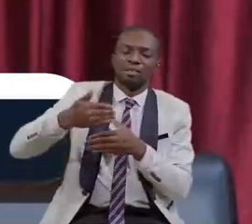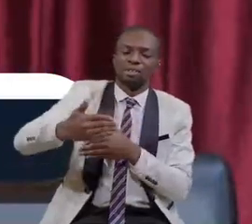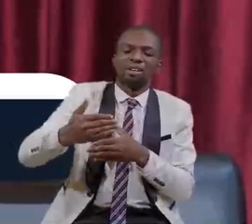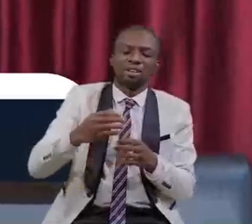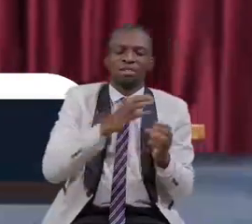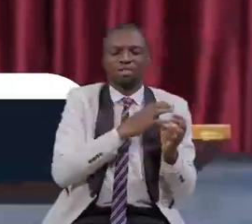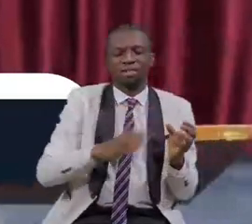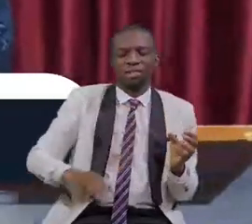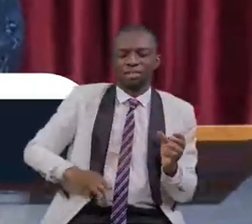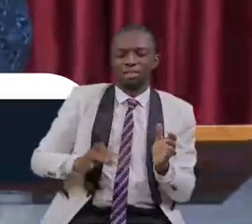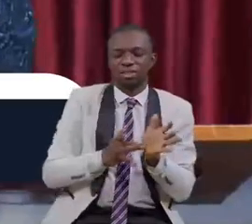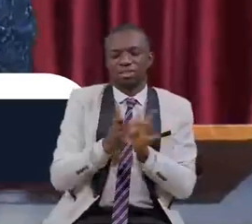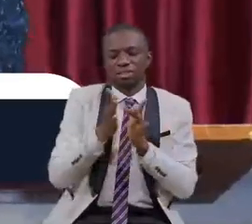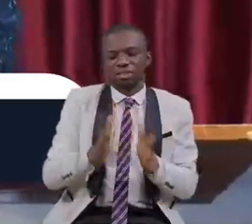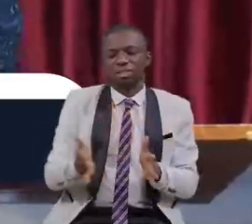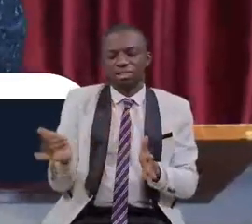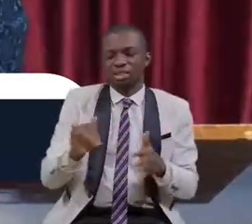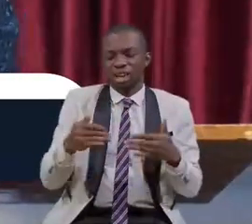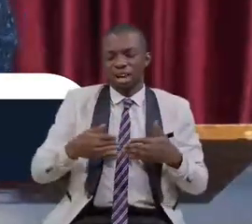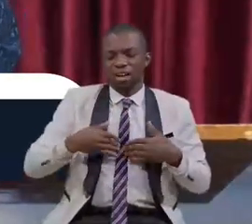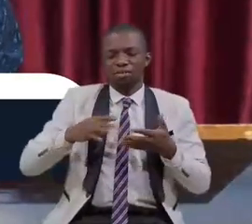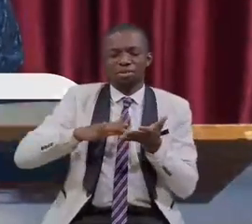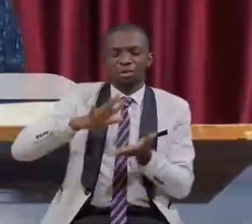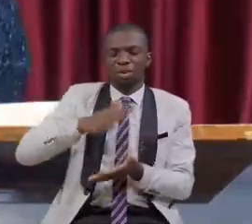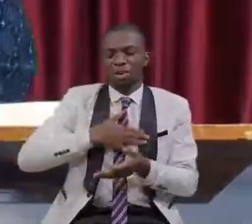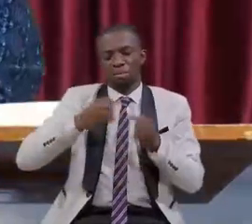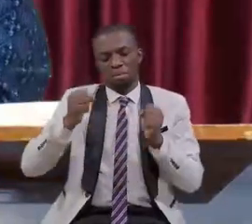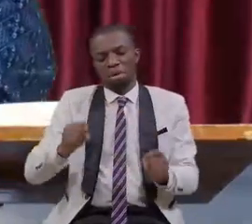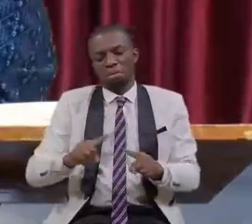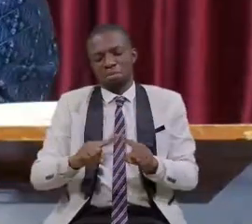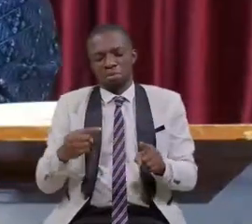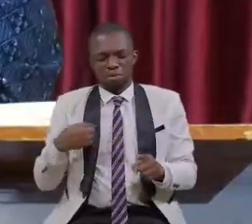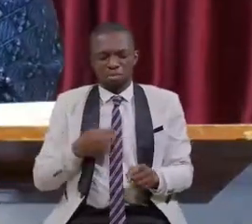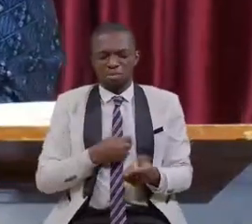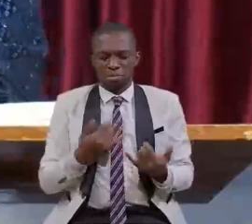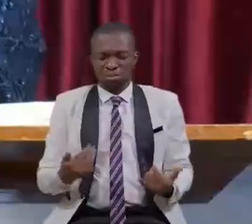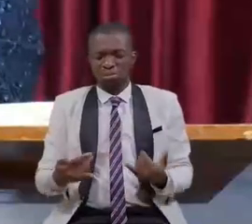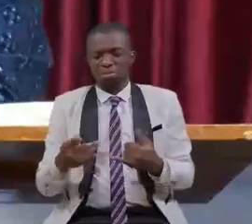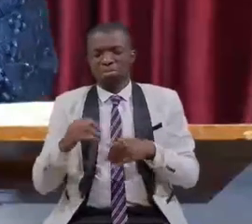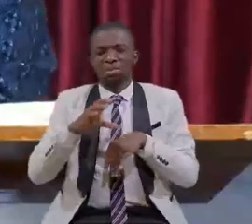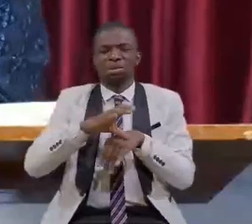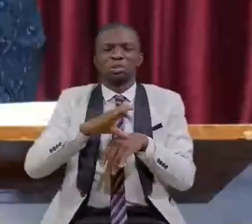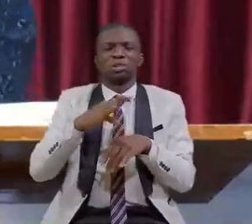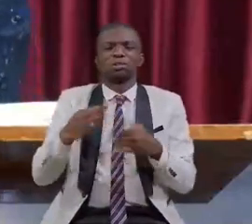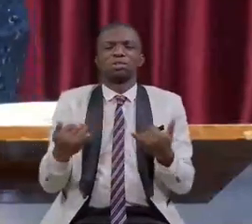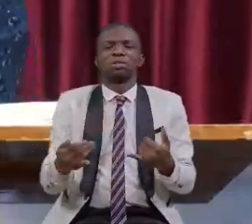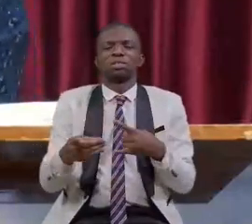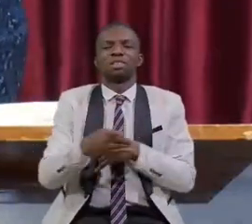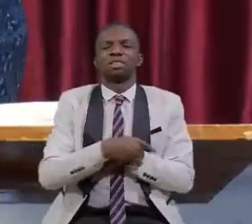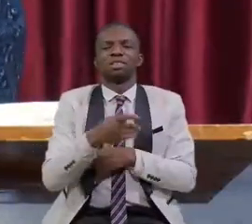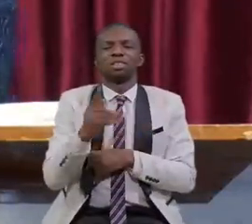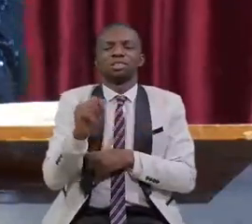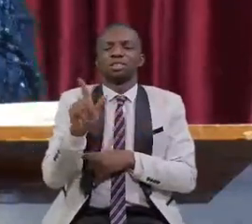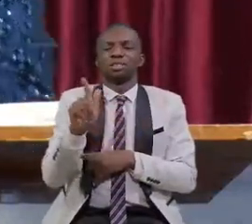les croyants du premier siècle ont la gloire, la puissance. Mais nous, Église d'aujourd'hui, du